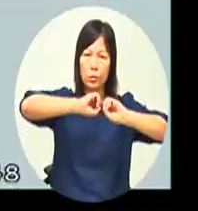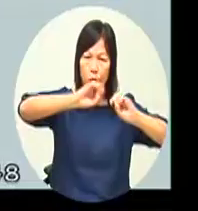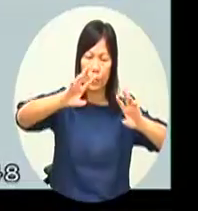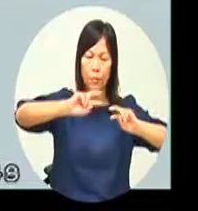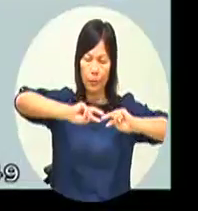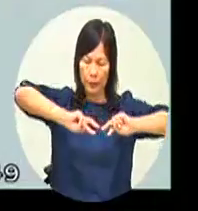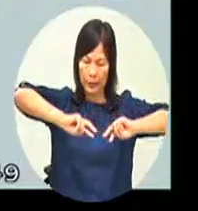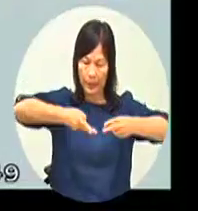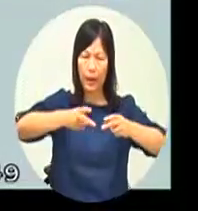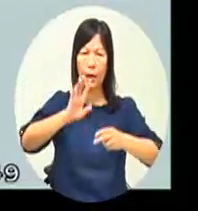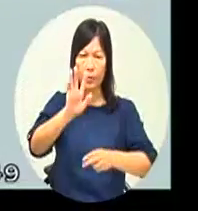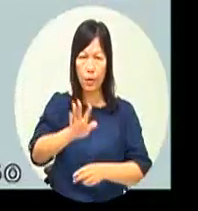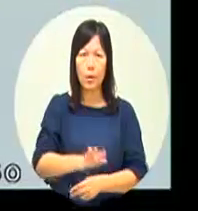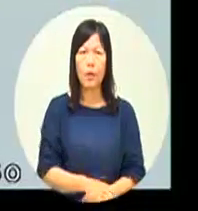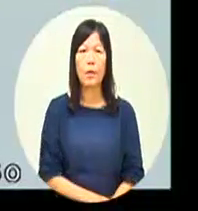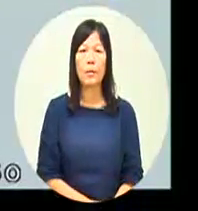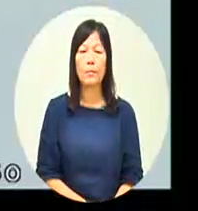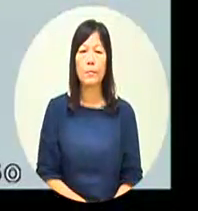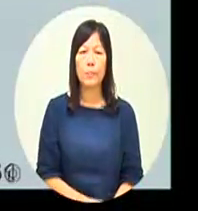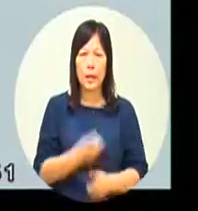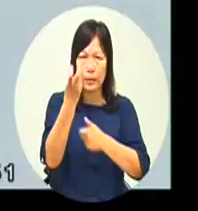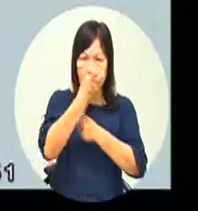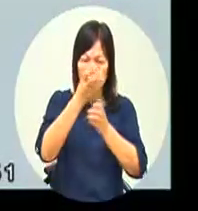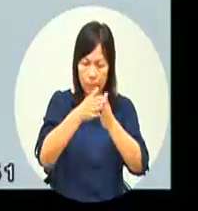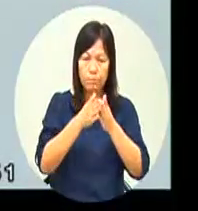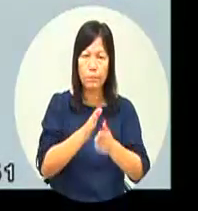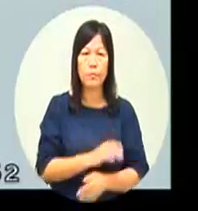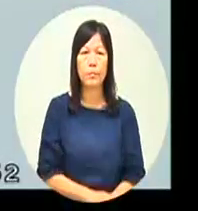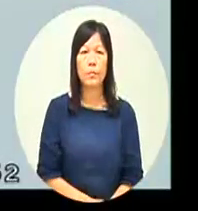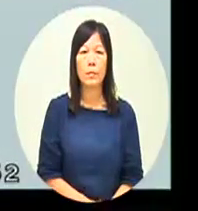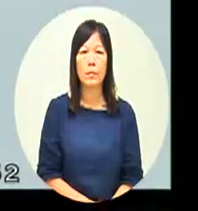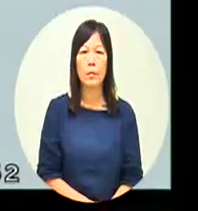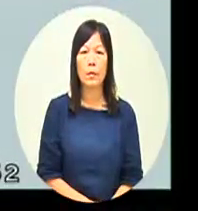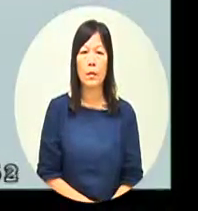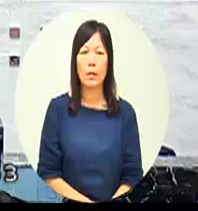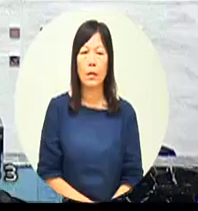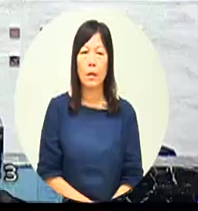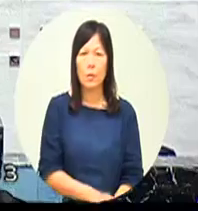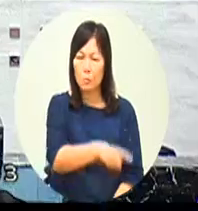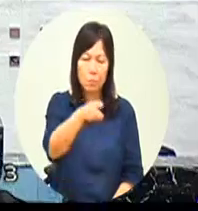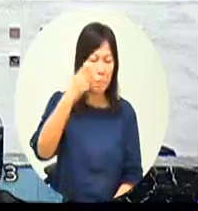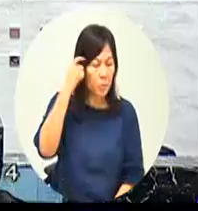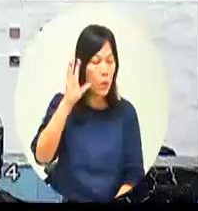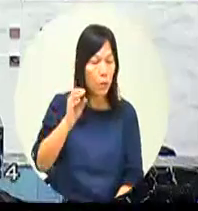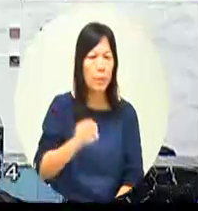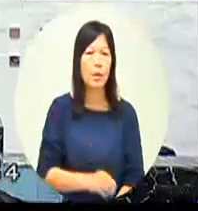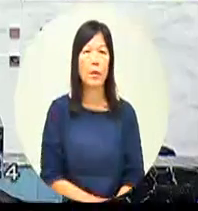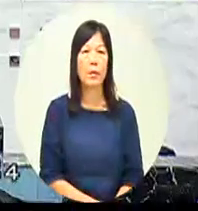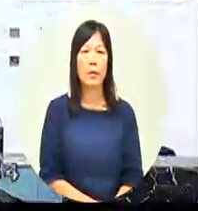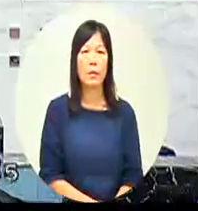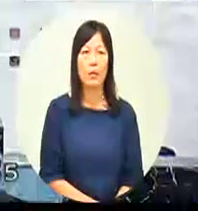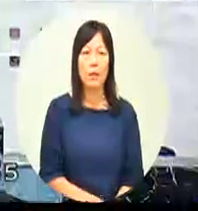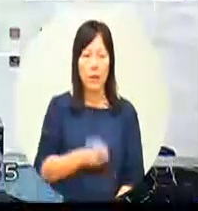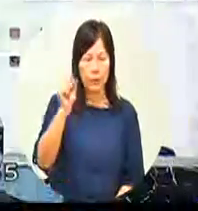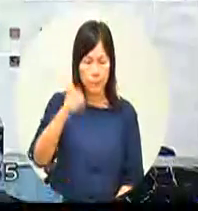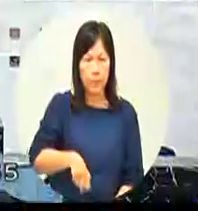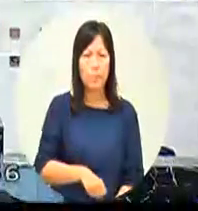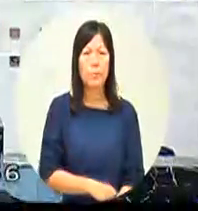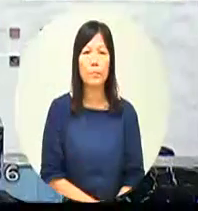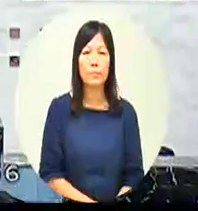10533139100令修正发布，请查照，请讨论。 各位同仁们意见，准予备